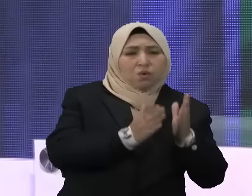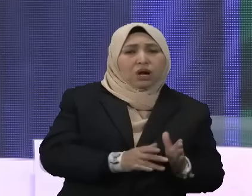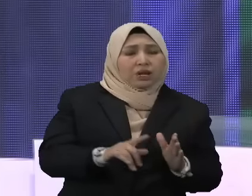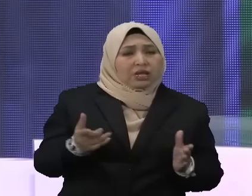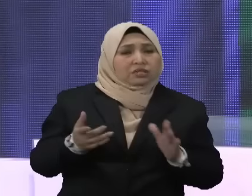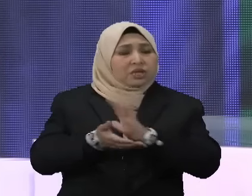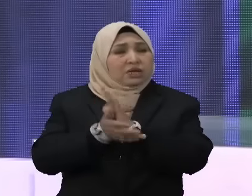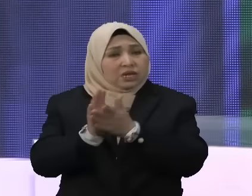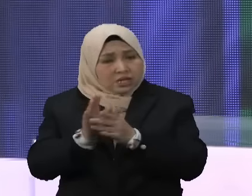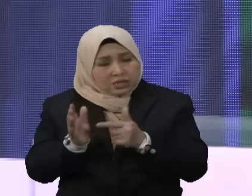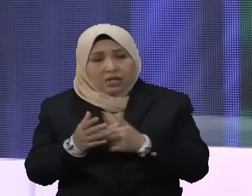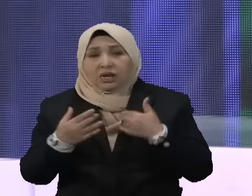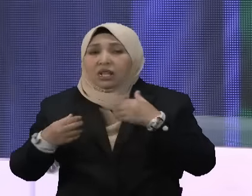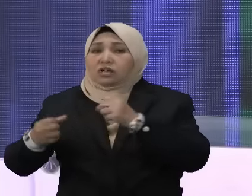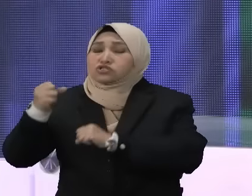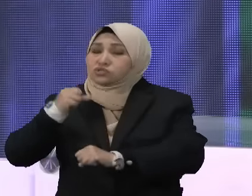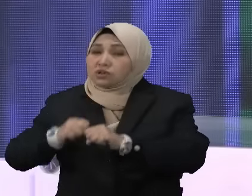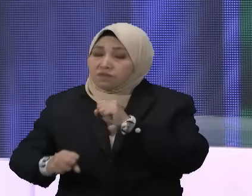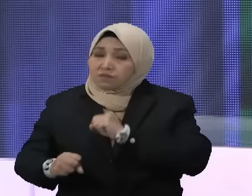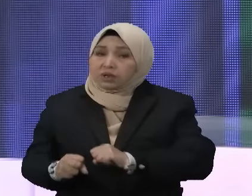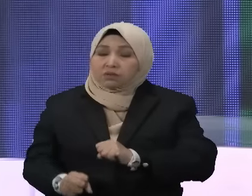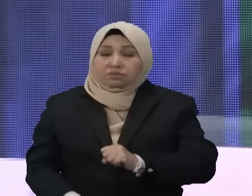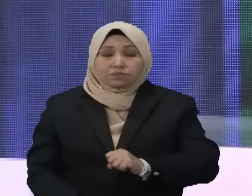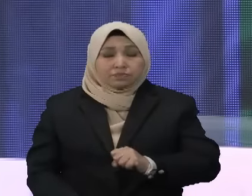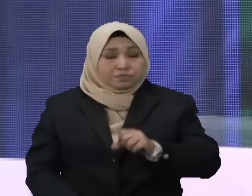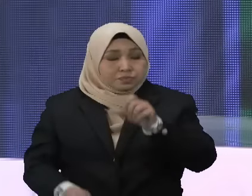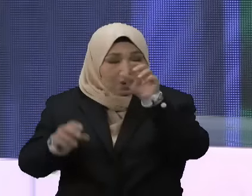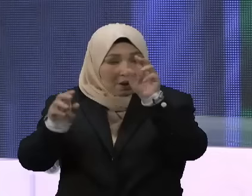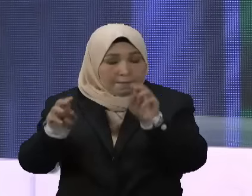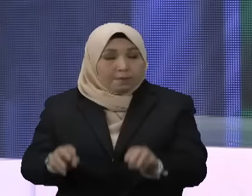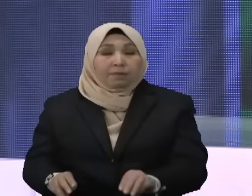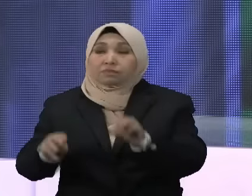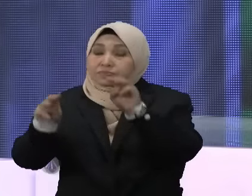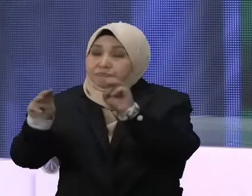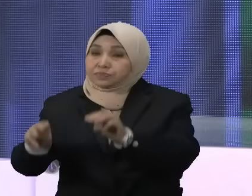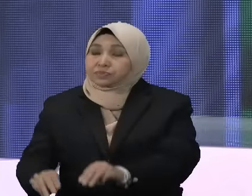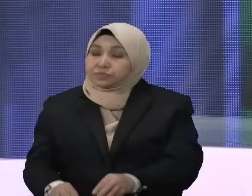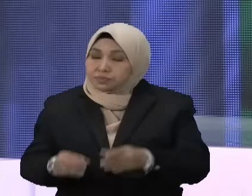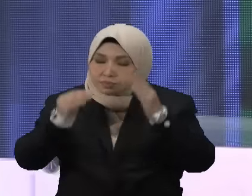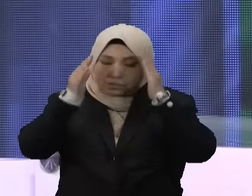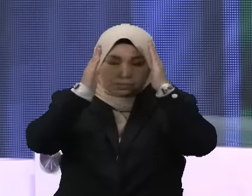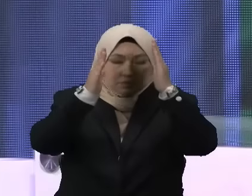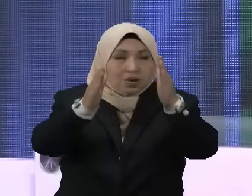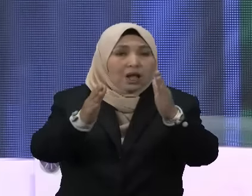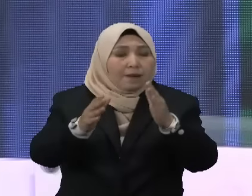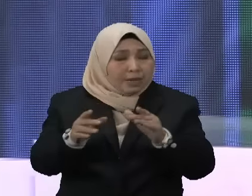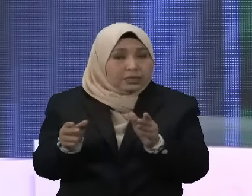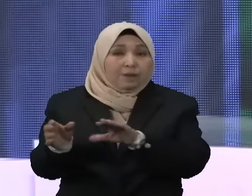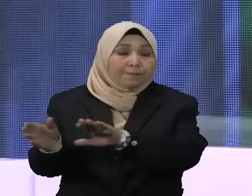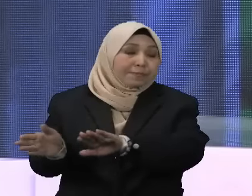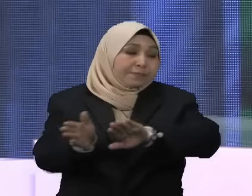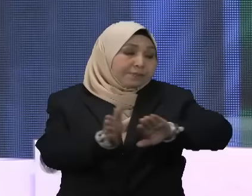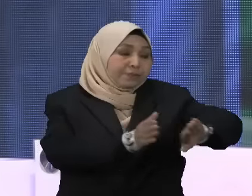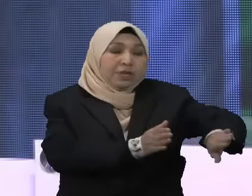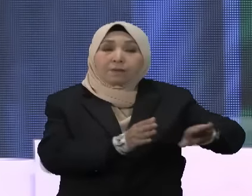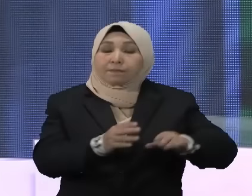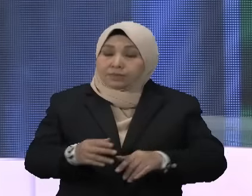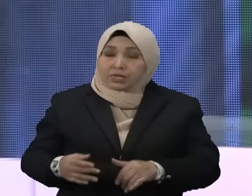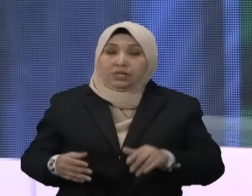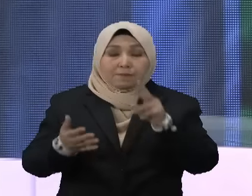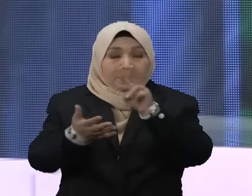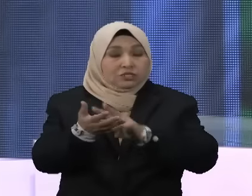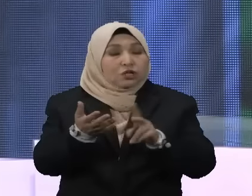Jadi ini adalah sifat mukmin yang diberi perhatian. Dan selepas itu pergi kepada ayat yang kelima, kita nak baca